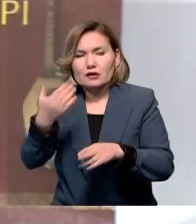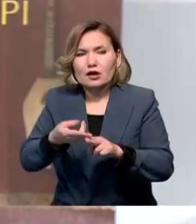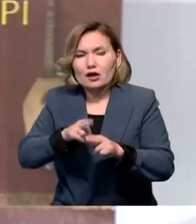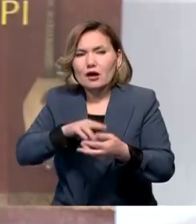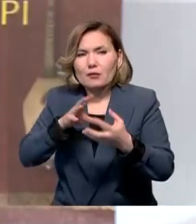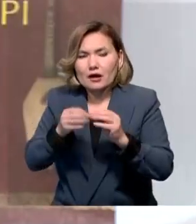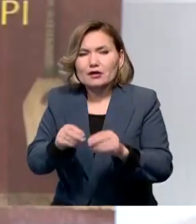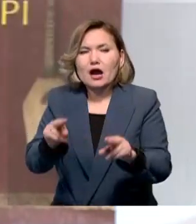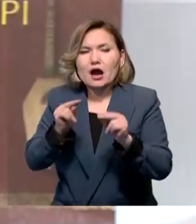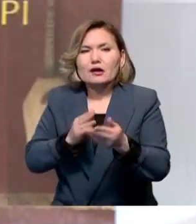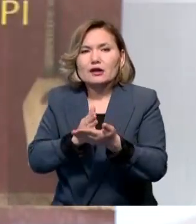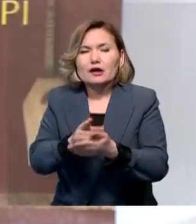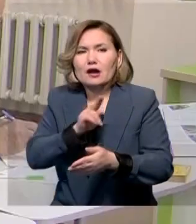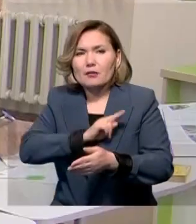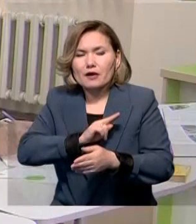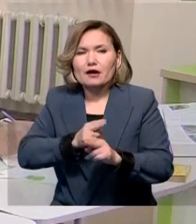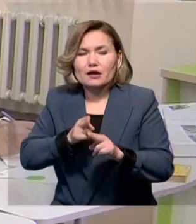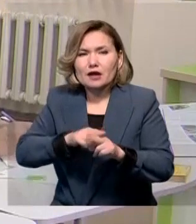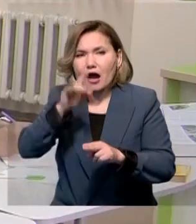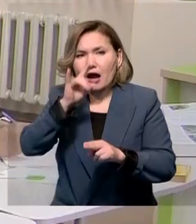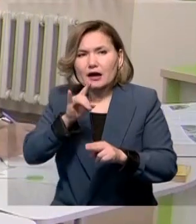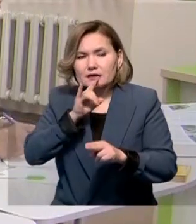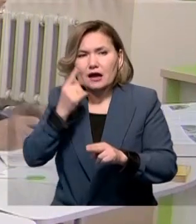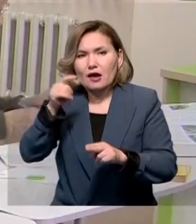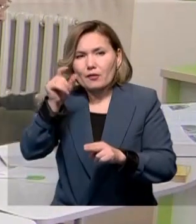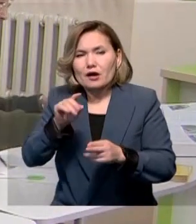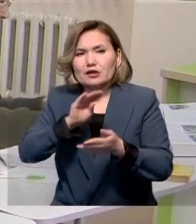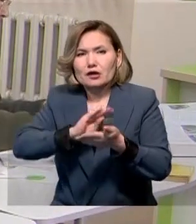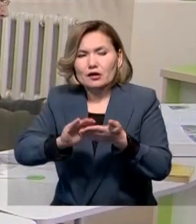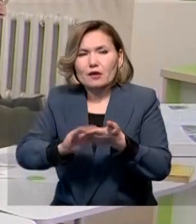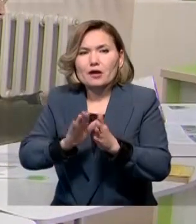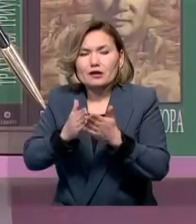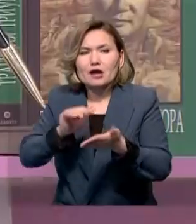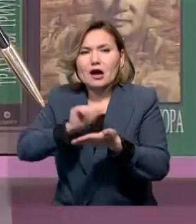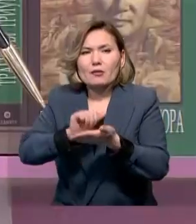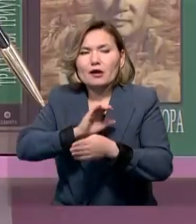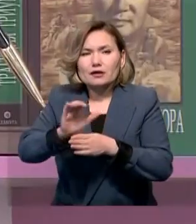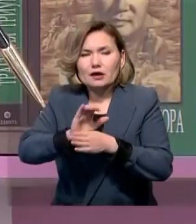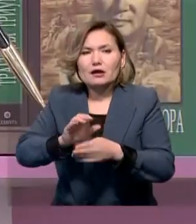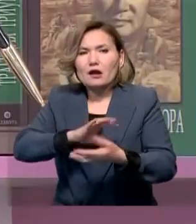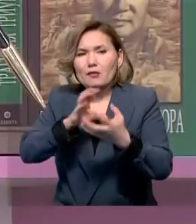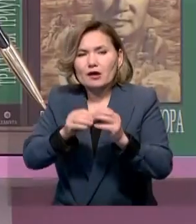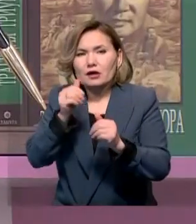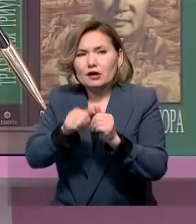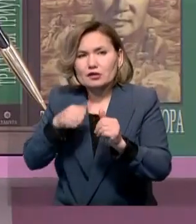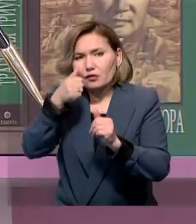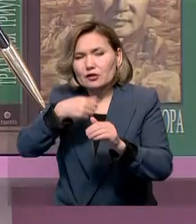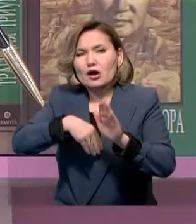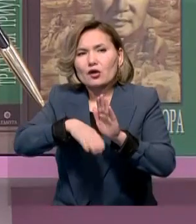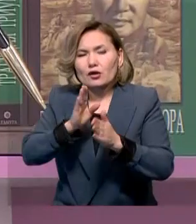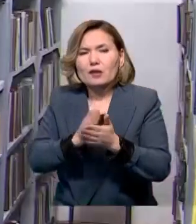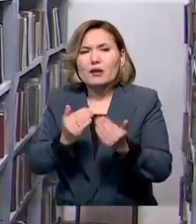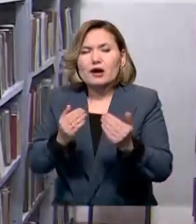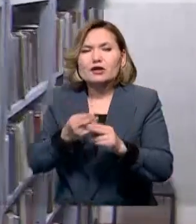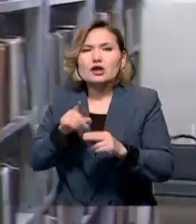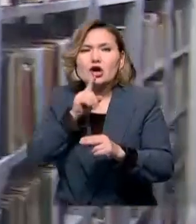Бұл ұғымға адалдық танытып келе жатқан талай жан бар. Мемлекеттік тапсырыспен шығатын кітаптар мен сатып алынатын жазбалар саны жылдан жылға артып келеді. Қазір